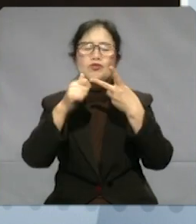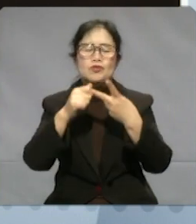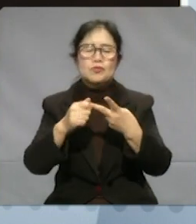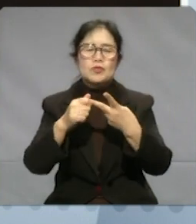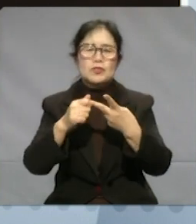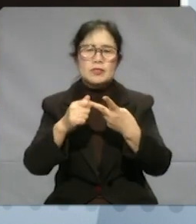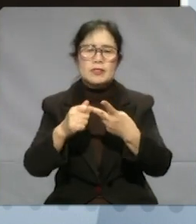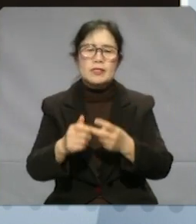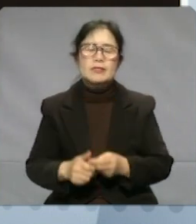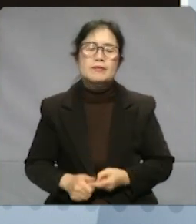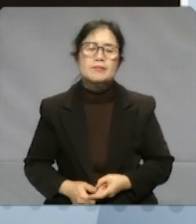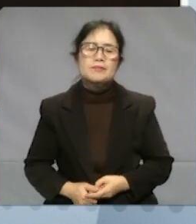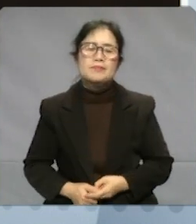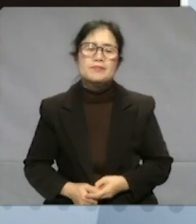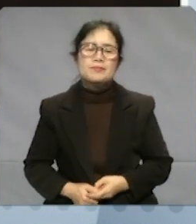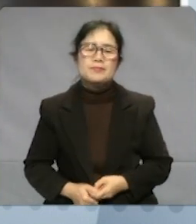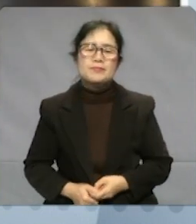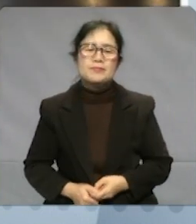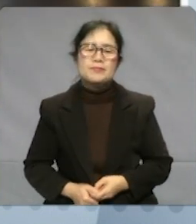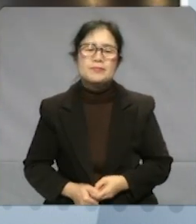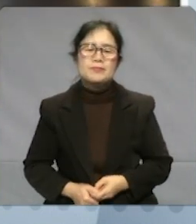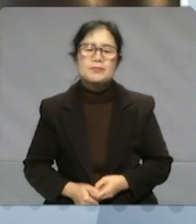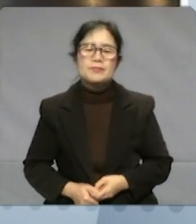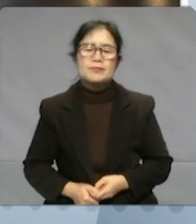번째 측면은